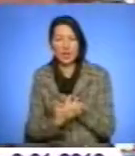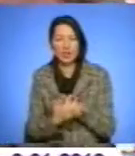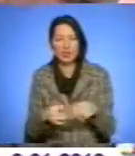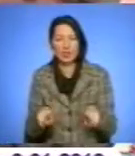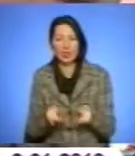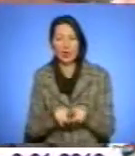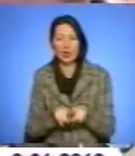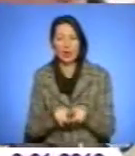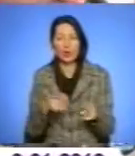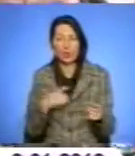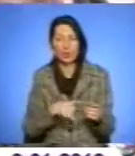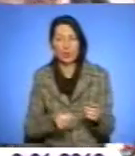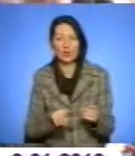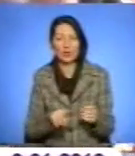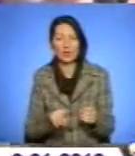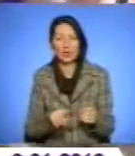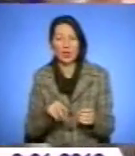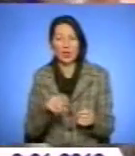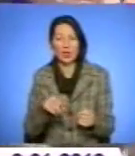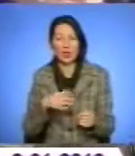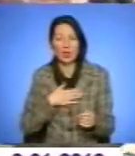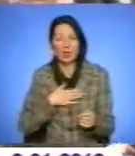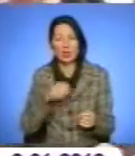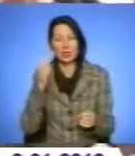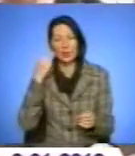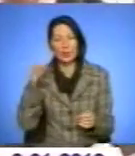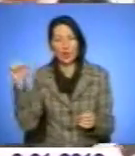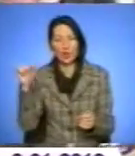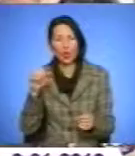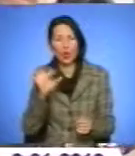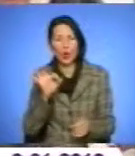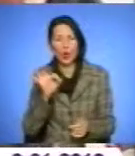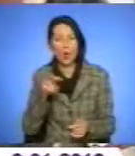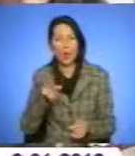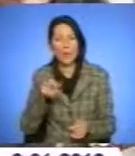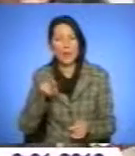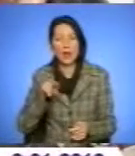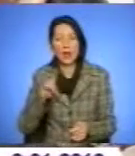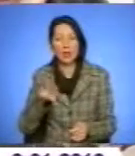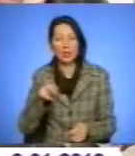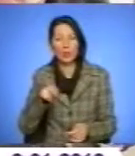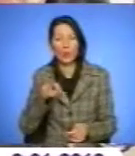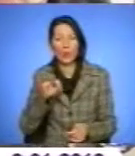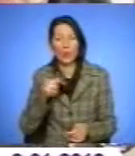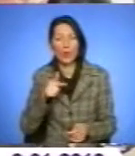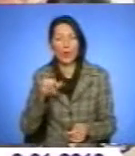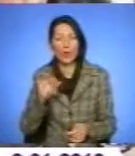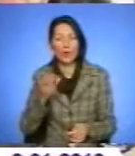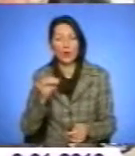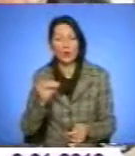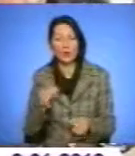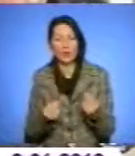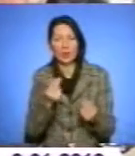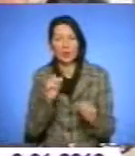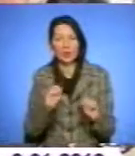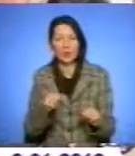коріння нашого патріота Омеляна Польового. Дуже, як кажуть, гра може забутися,